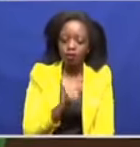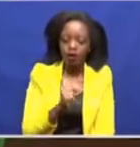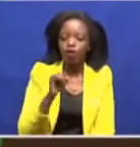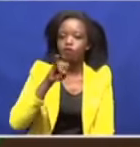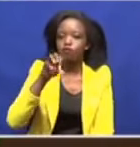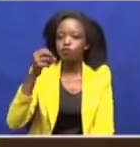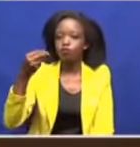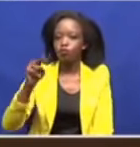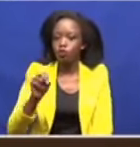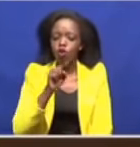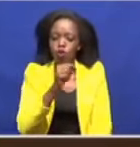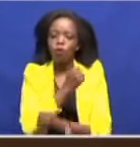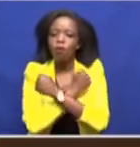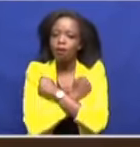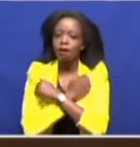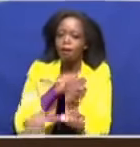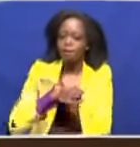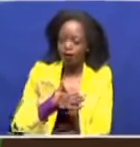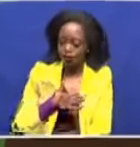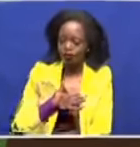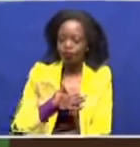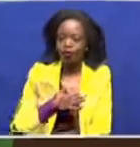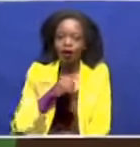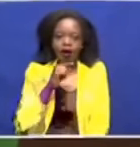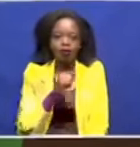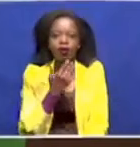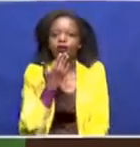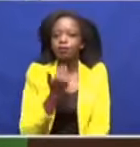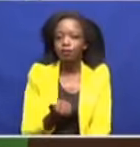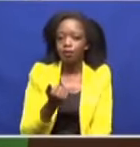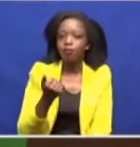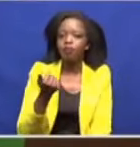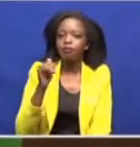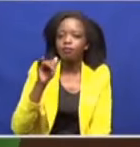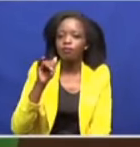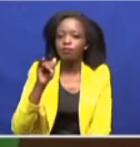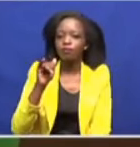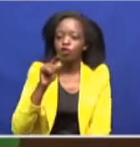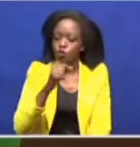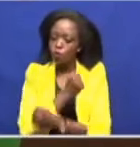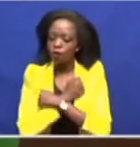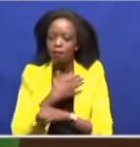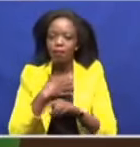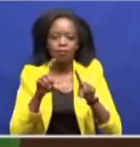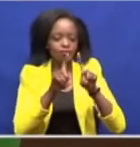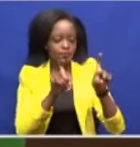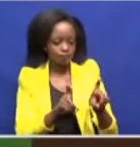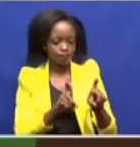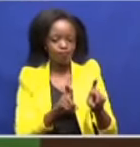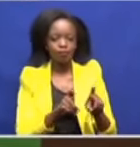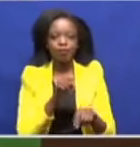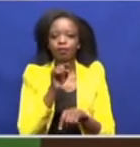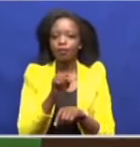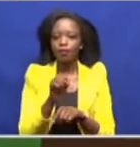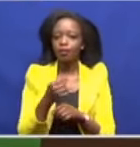John, do you love me? Simoni mwana wa Yohane, unanipenda? Na ndio